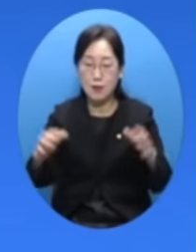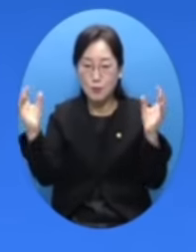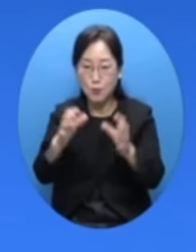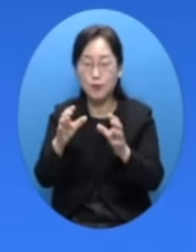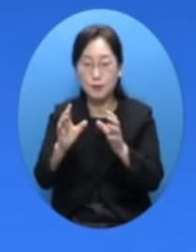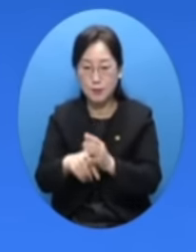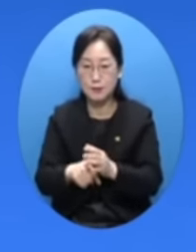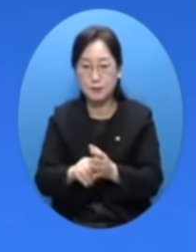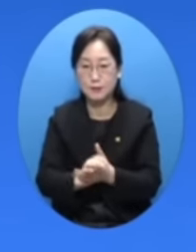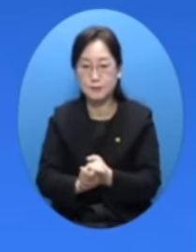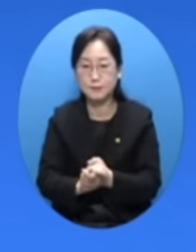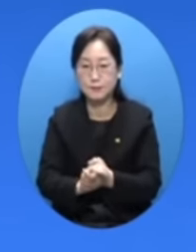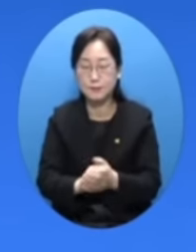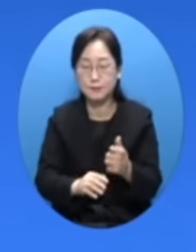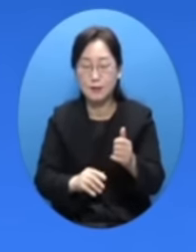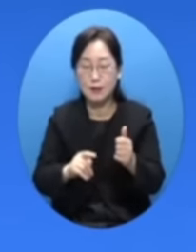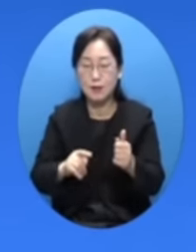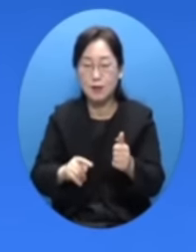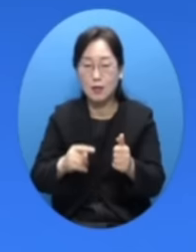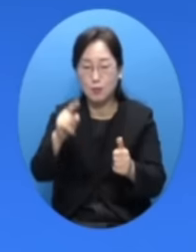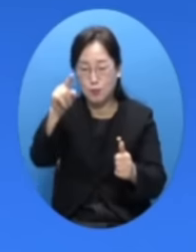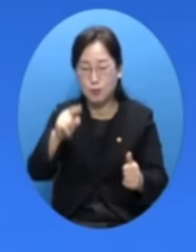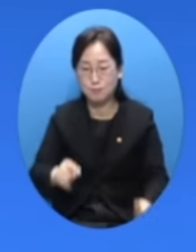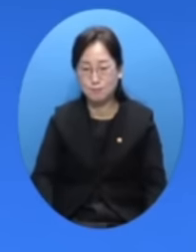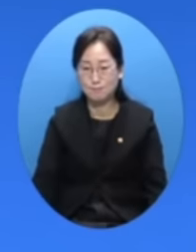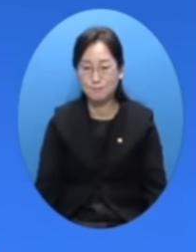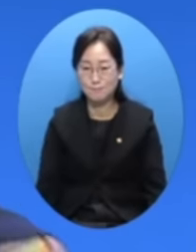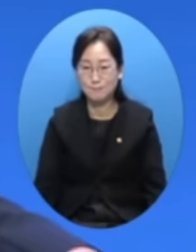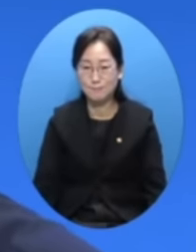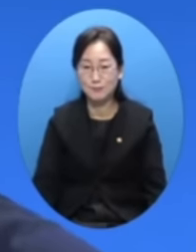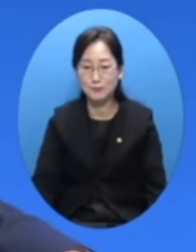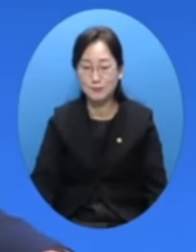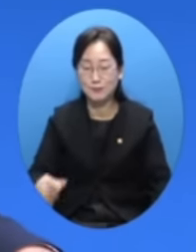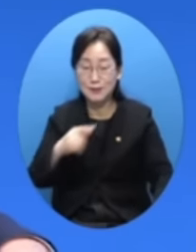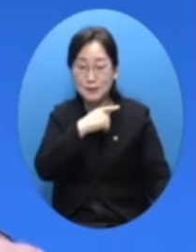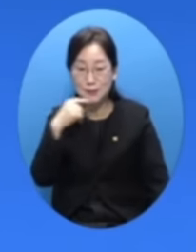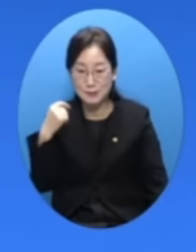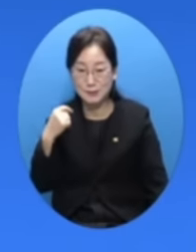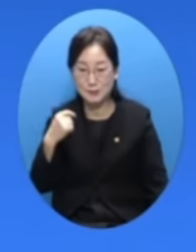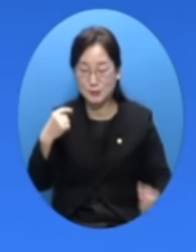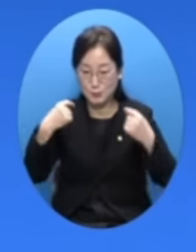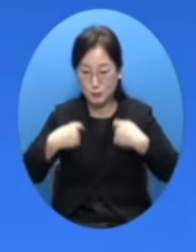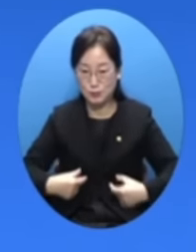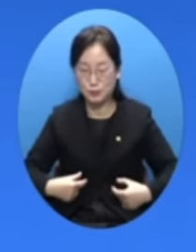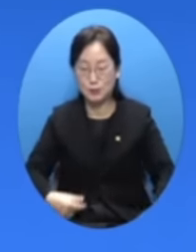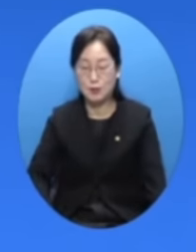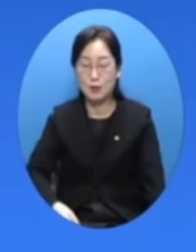하면서 신부가 라틴말로 그 설교를 하고 그랬는데